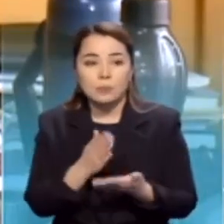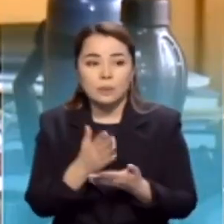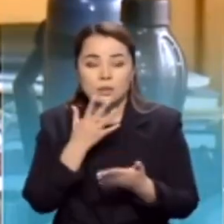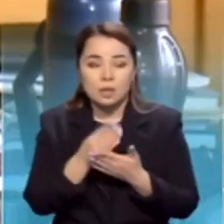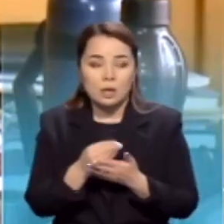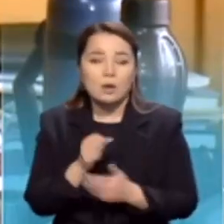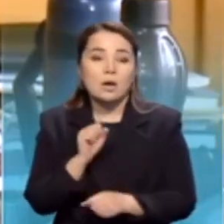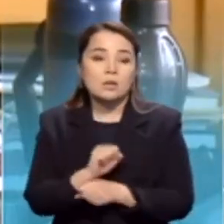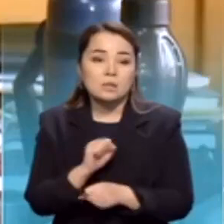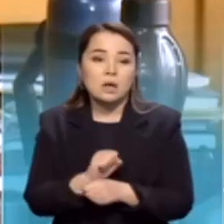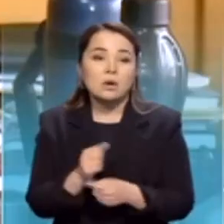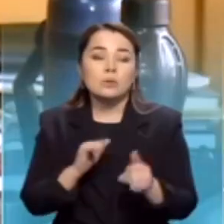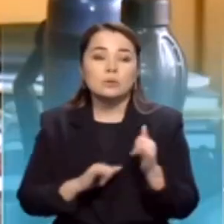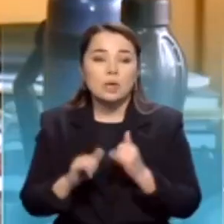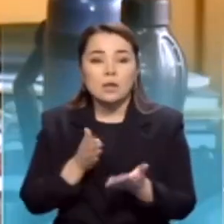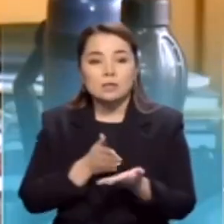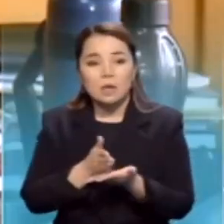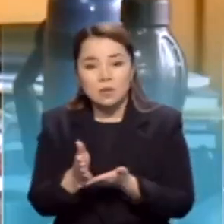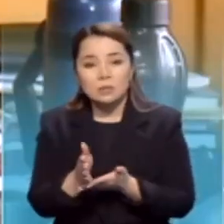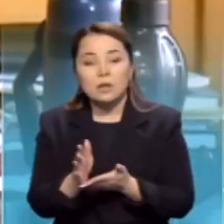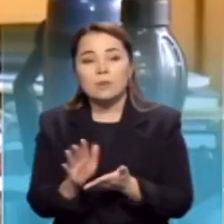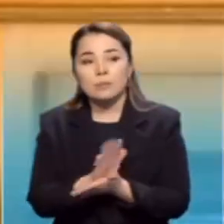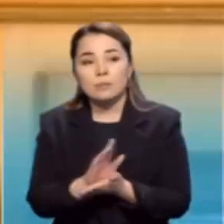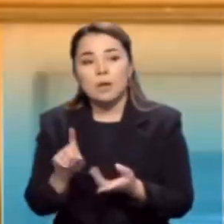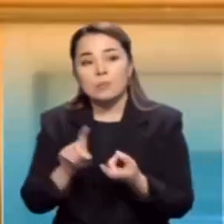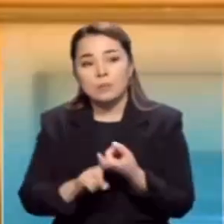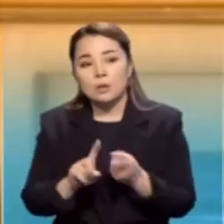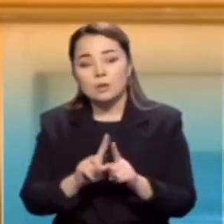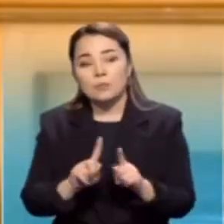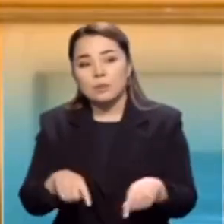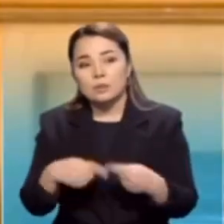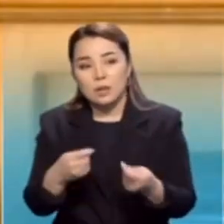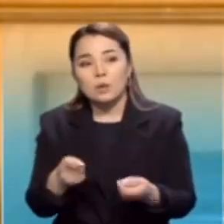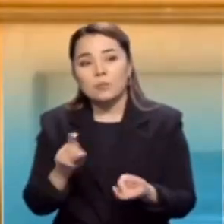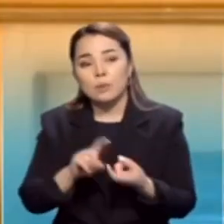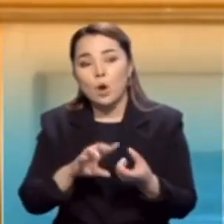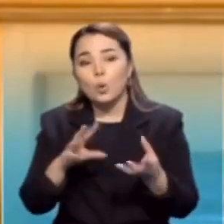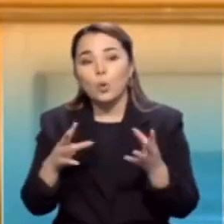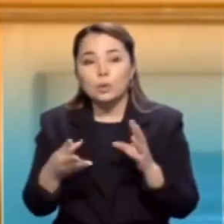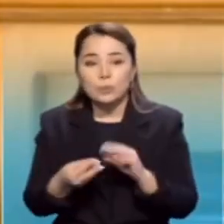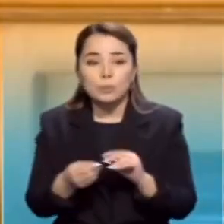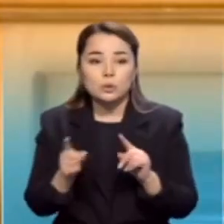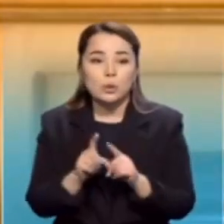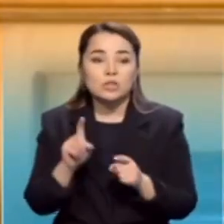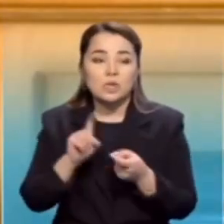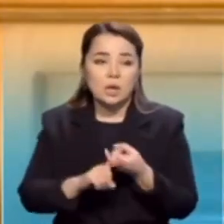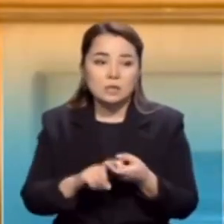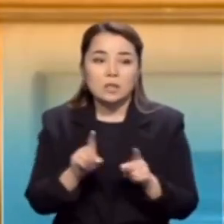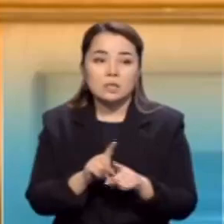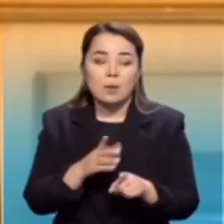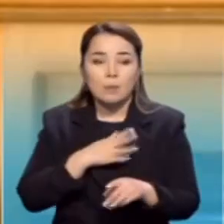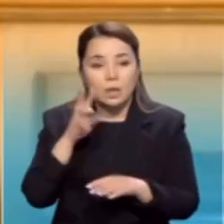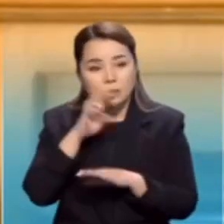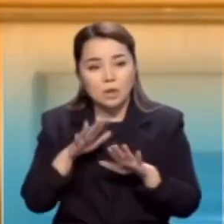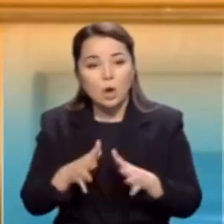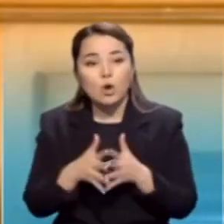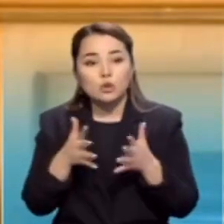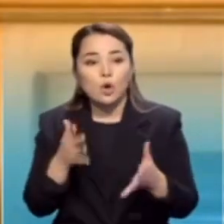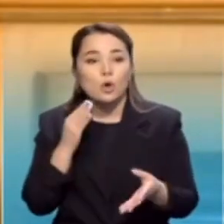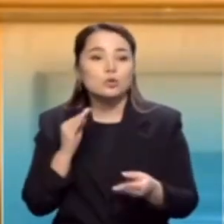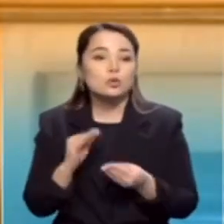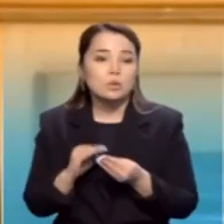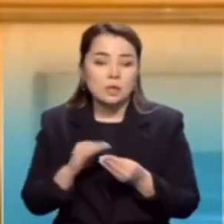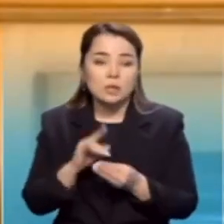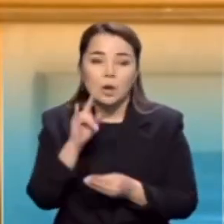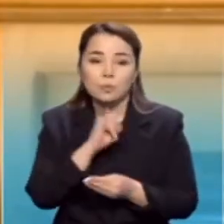жанармай бекеттерінен барғаннан кейін тағы да кері байланыс болып жатса, баға жағынан да көлем жағынан да сонда ғана біздің елімізде үлкен тұрақтылық